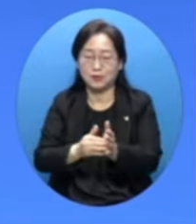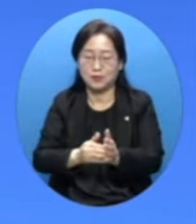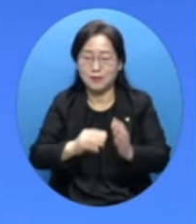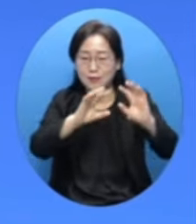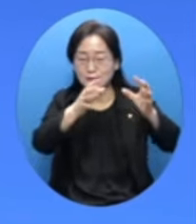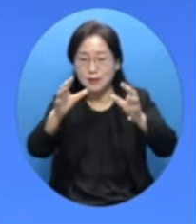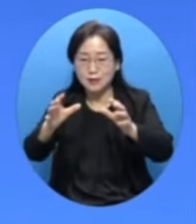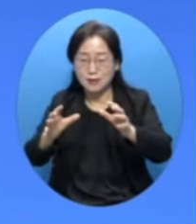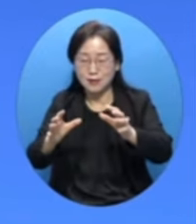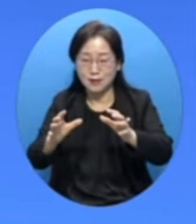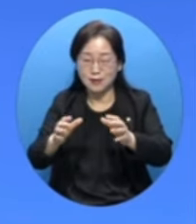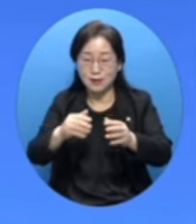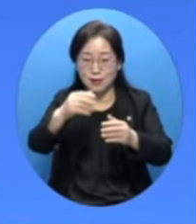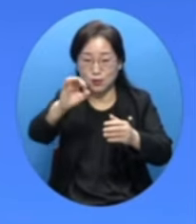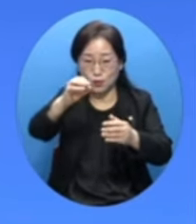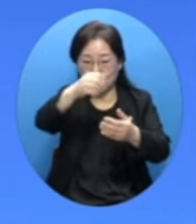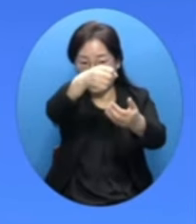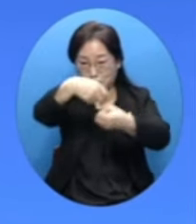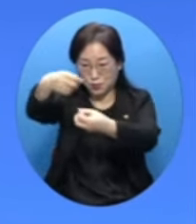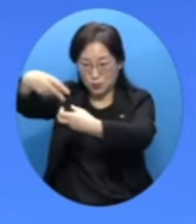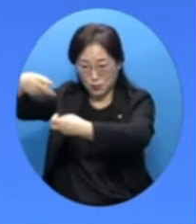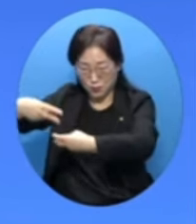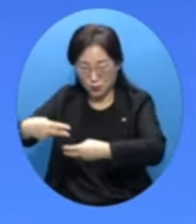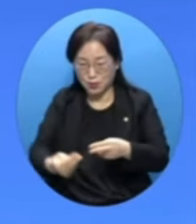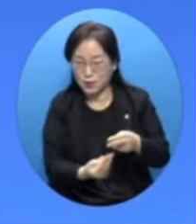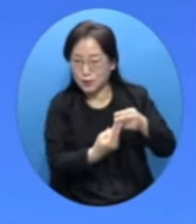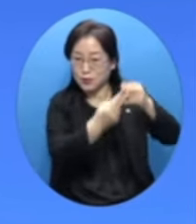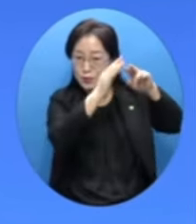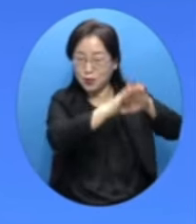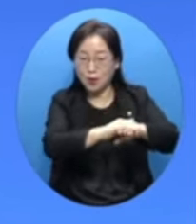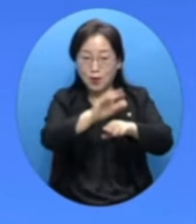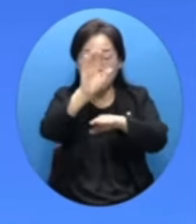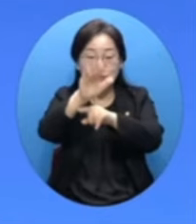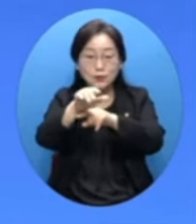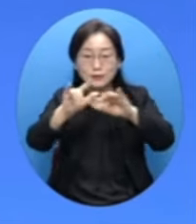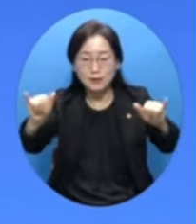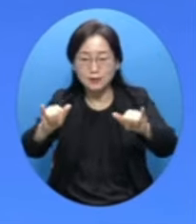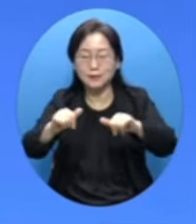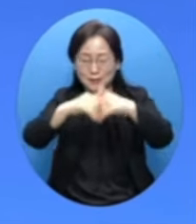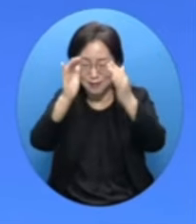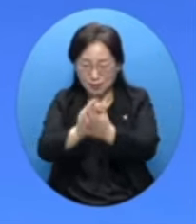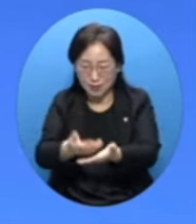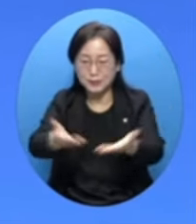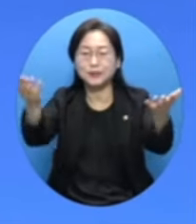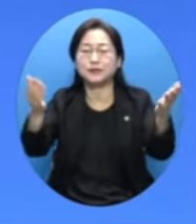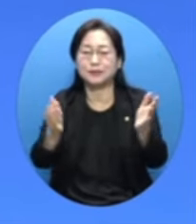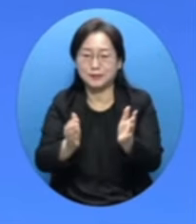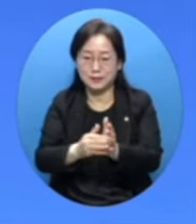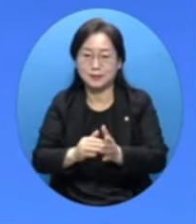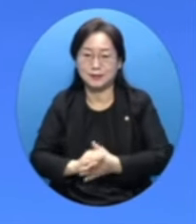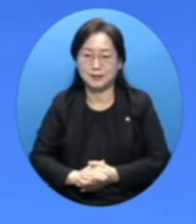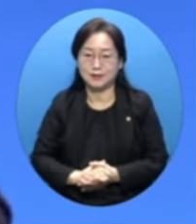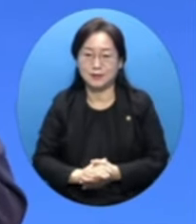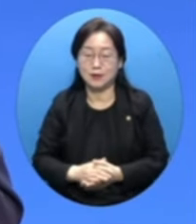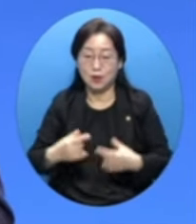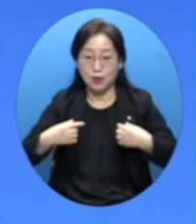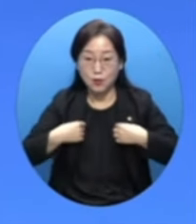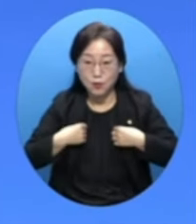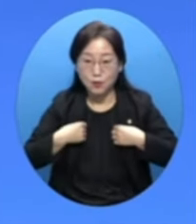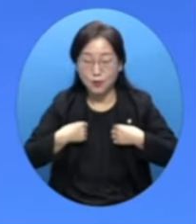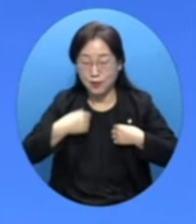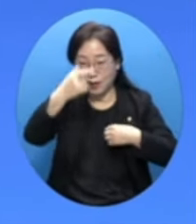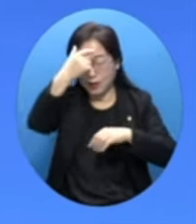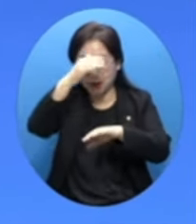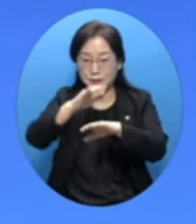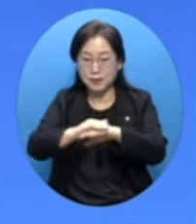구물 품어 오면 그을 갖다가 창고에서 았다가 모든 시골 사람들에게 나눠 주었습니다 옷도 예배드릴